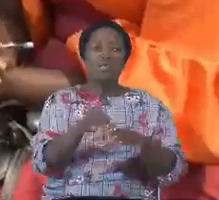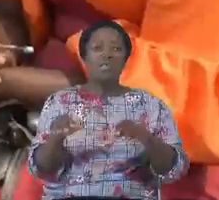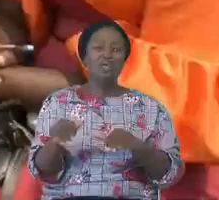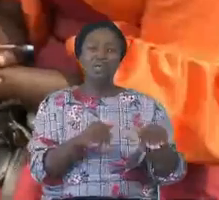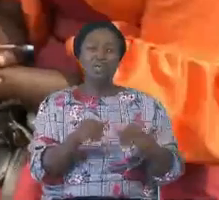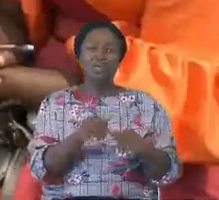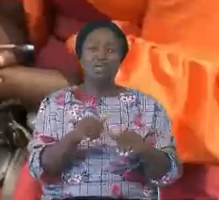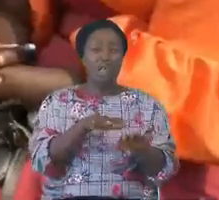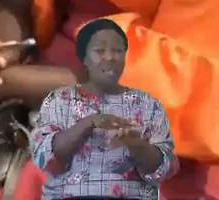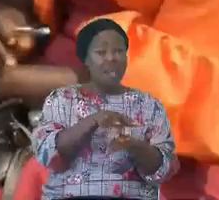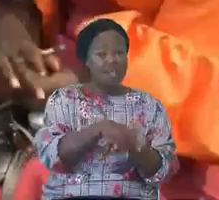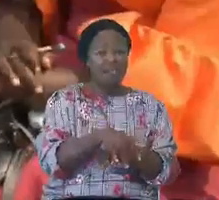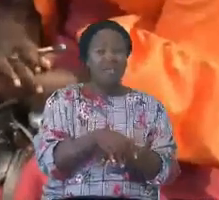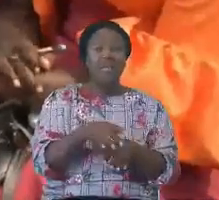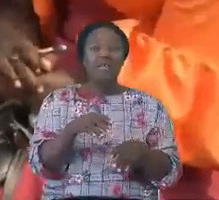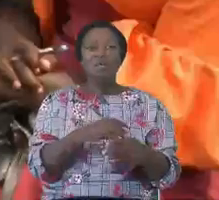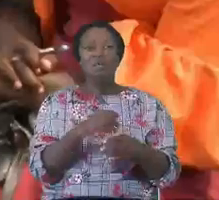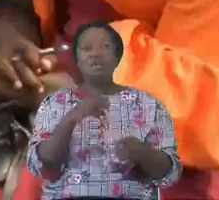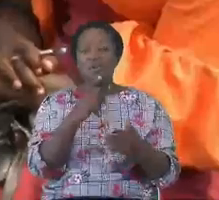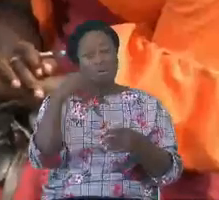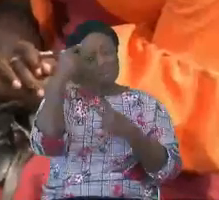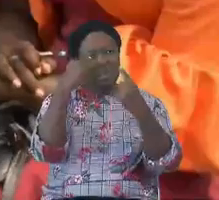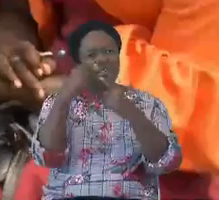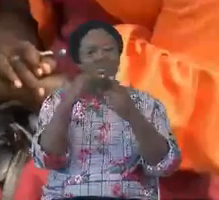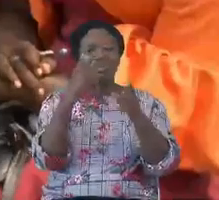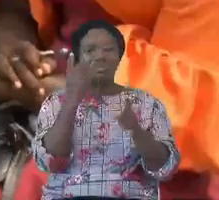éternelle. Ce qu'ils ont fait plus tôt,